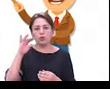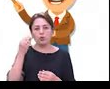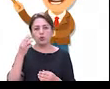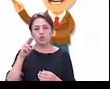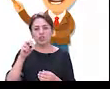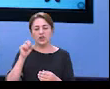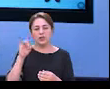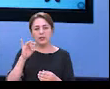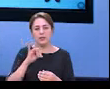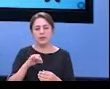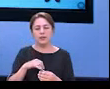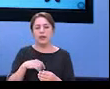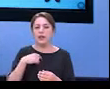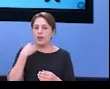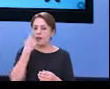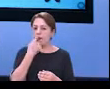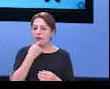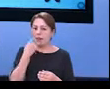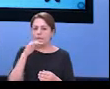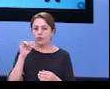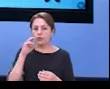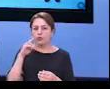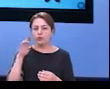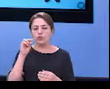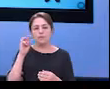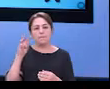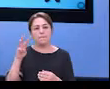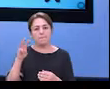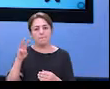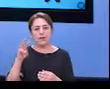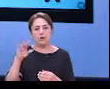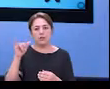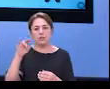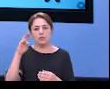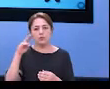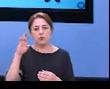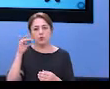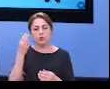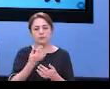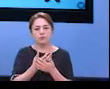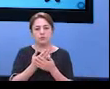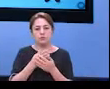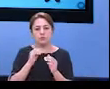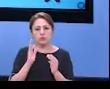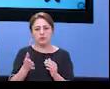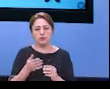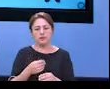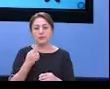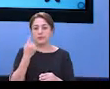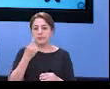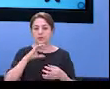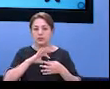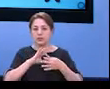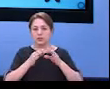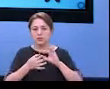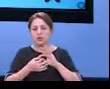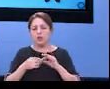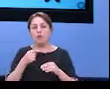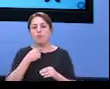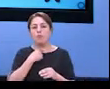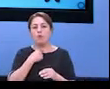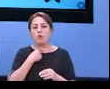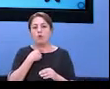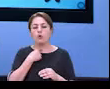undoshlari. Lab undoshlariga esa M undoshi misol bo'ladi. Birinchi gapimizda